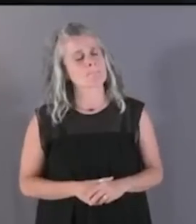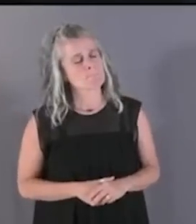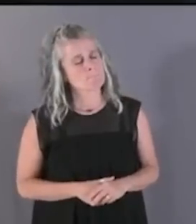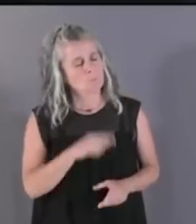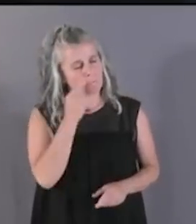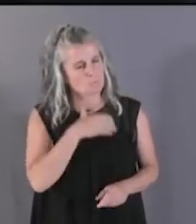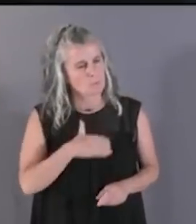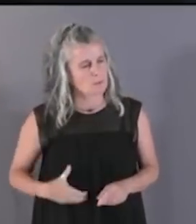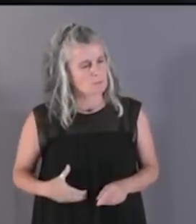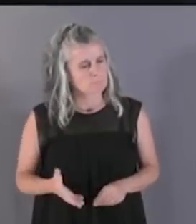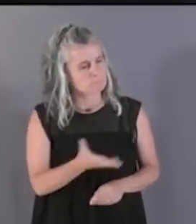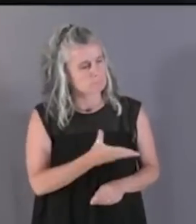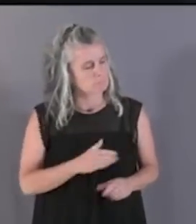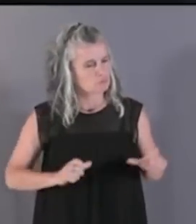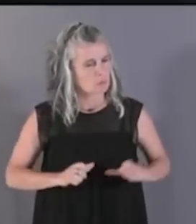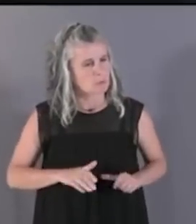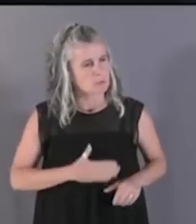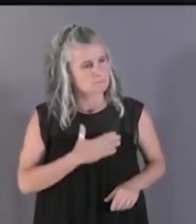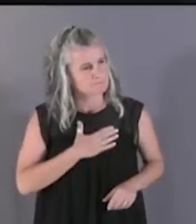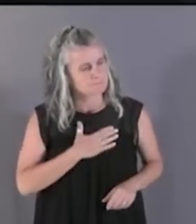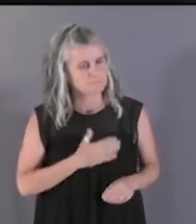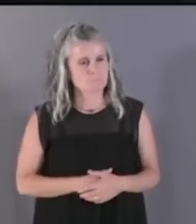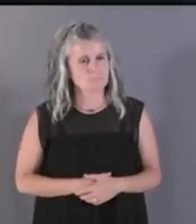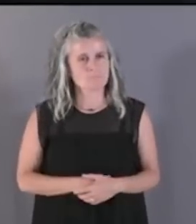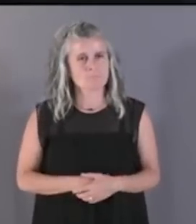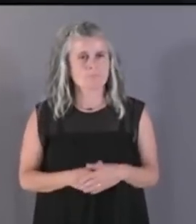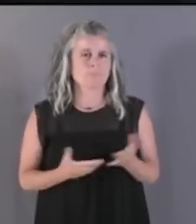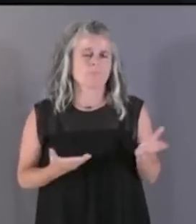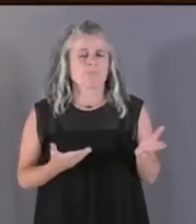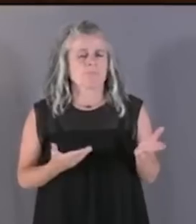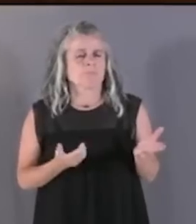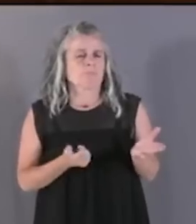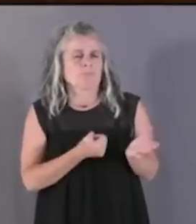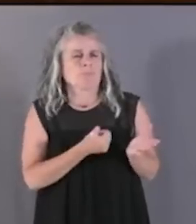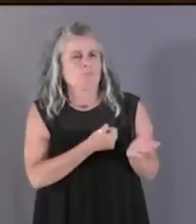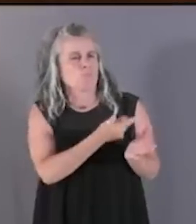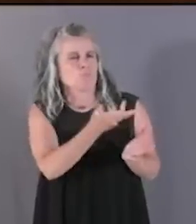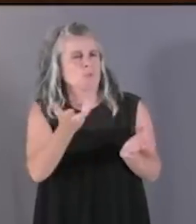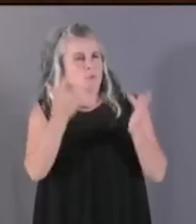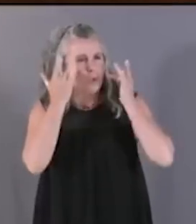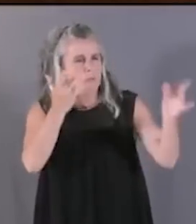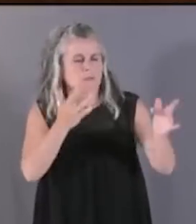Monsieur le maire, chers collègues, le mythe du multiculturalisme et du vivre ensemble n'est plus.